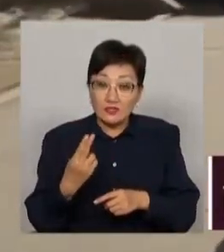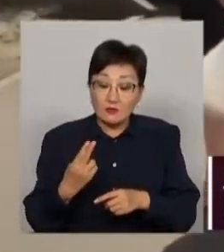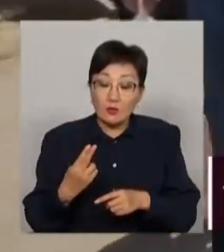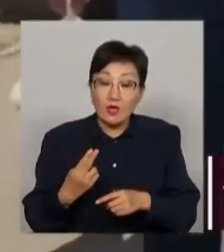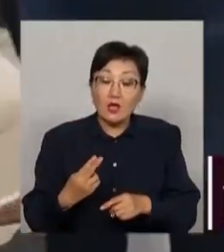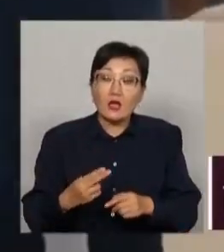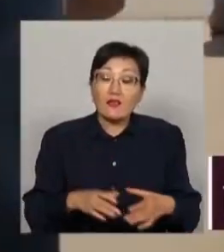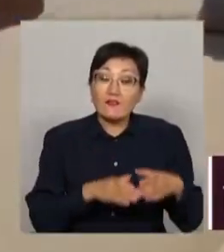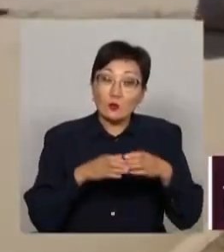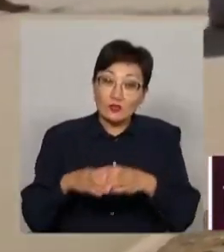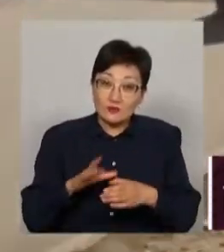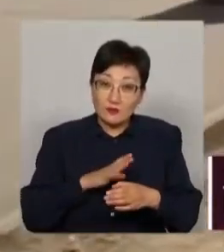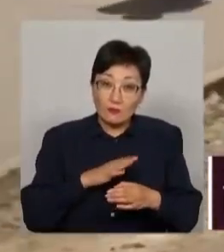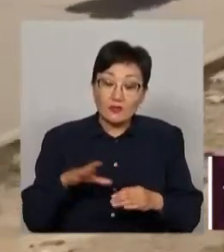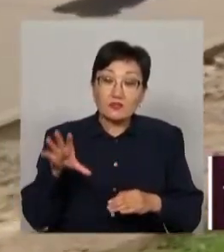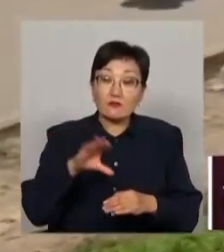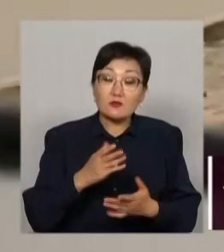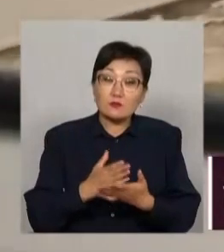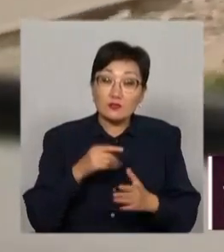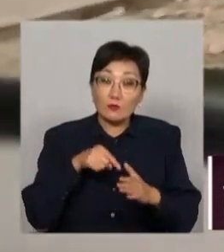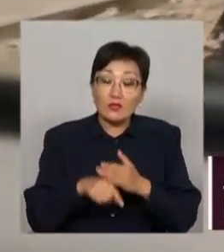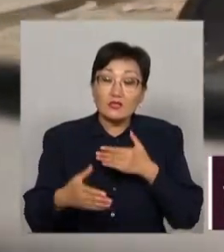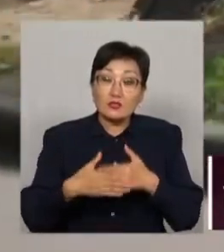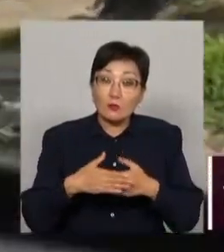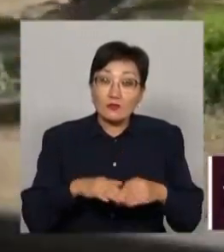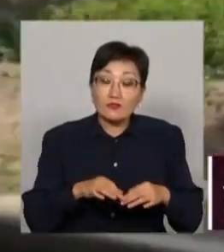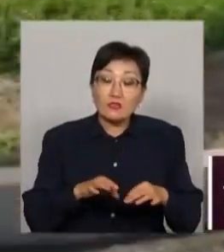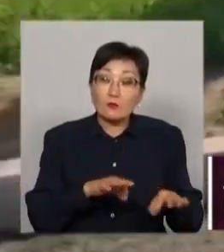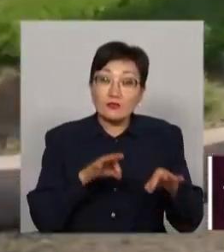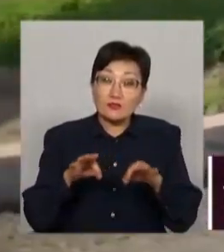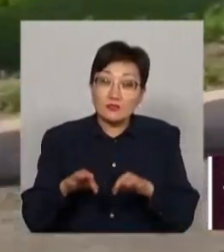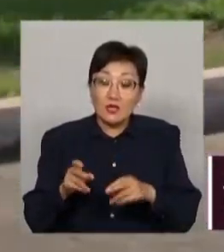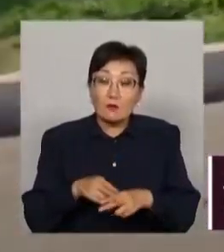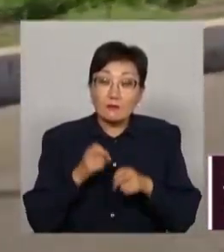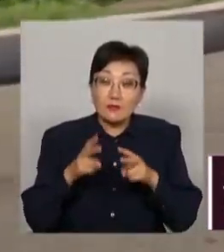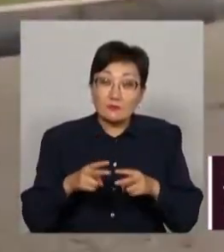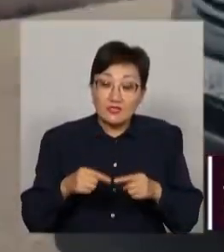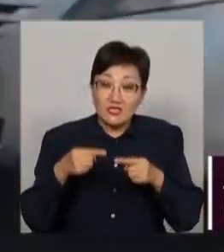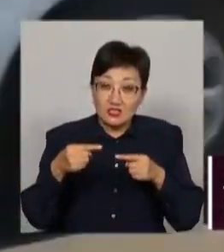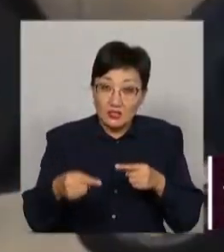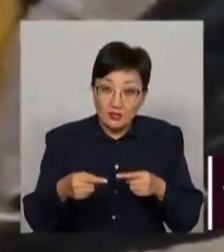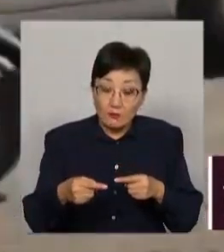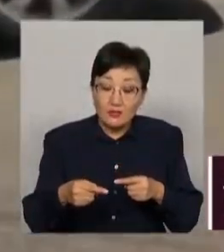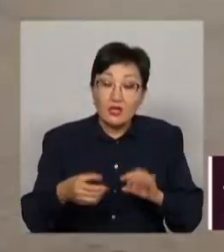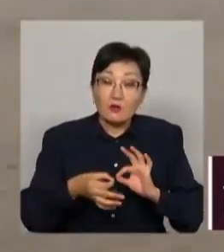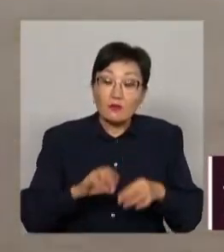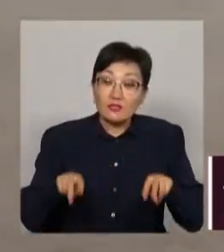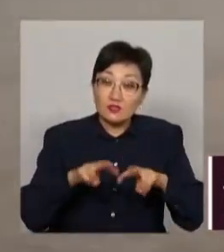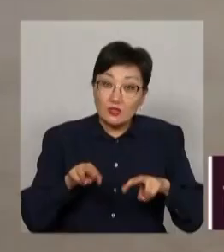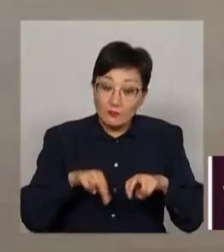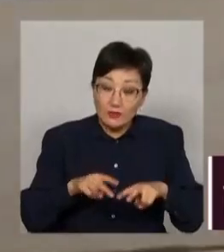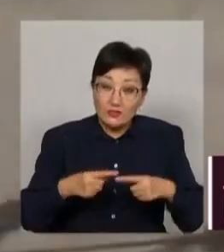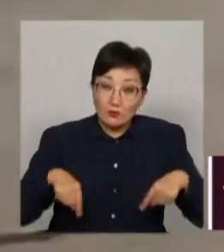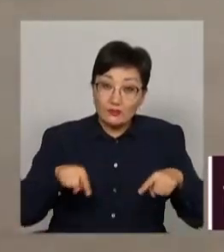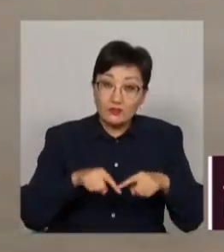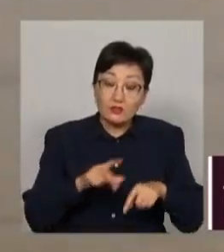порядке эвакуировали. А весь находящийся неподалеку транспорт отвезли на безопасное расстояние. Детально провели объект. Проверив